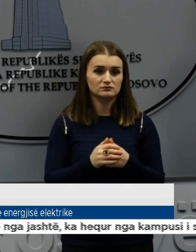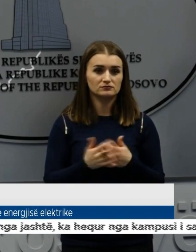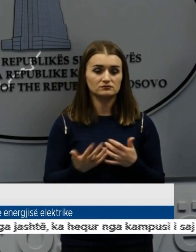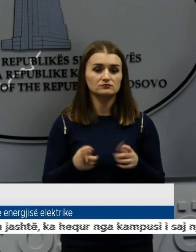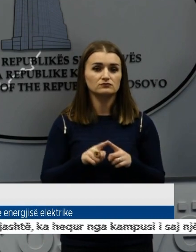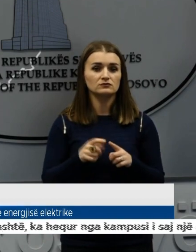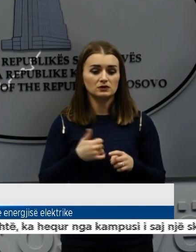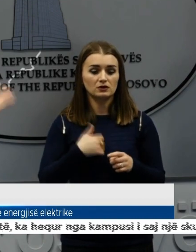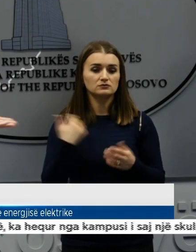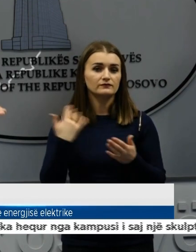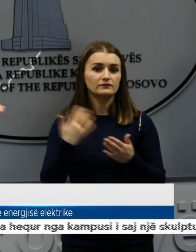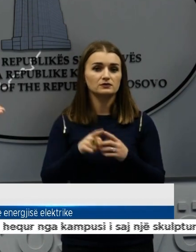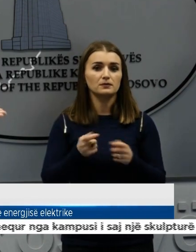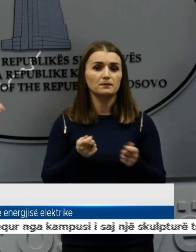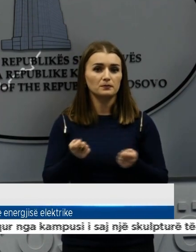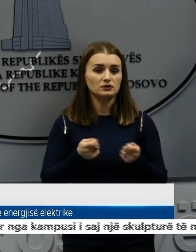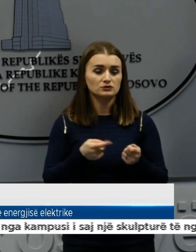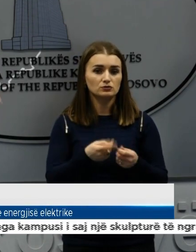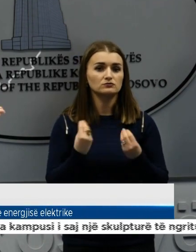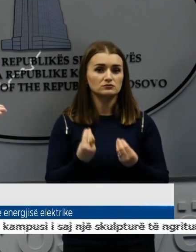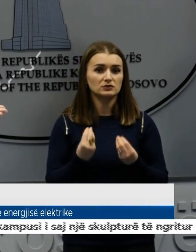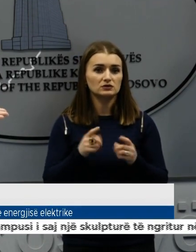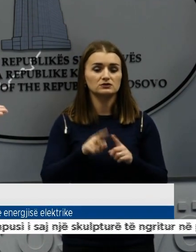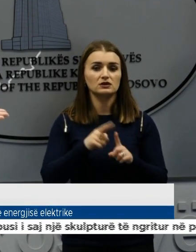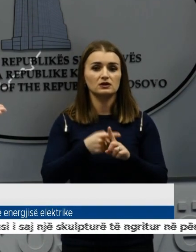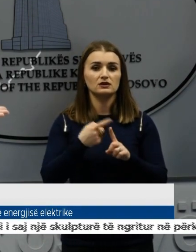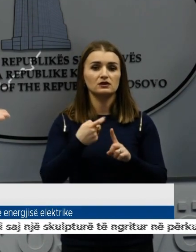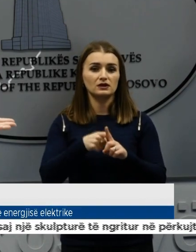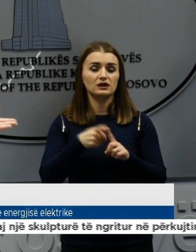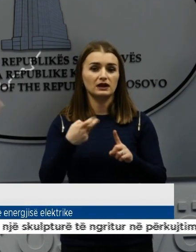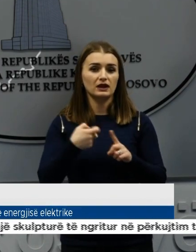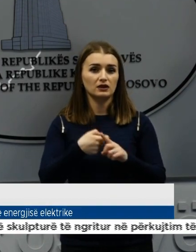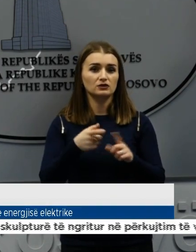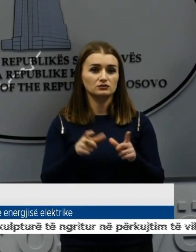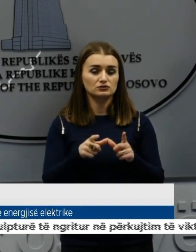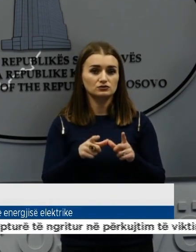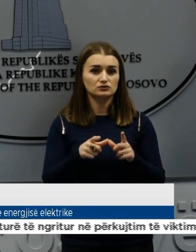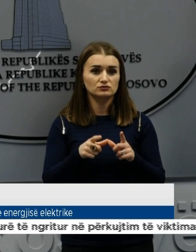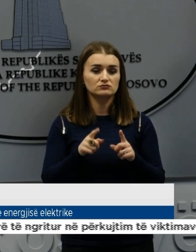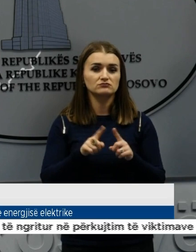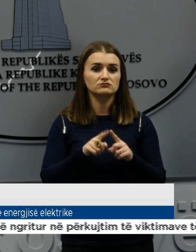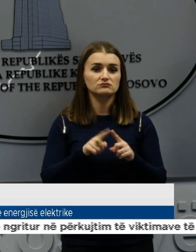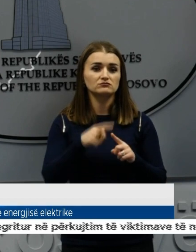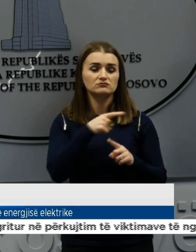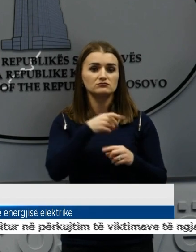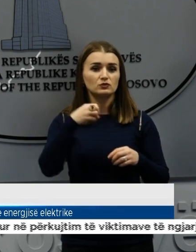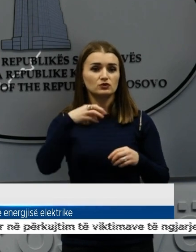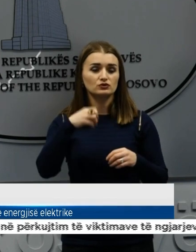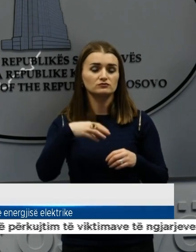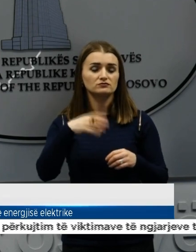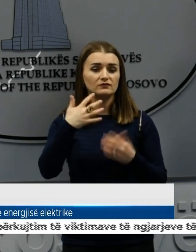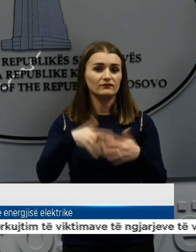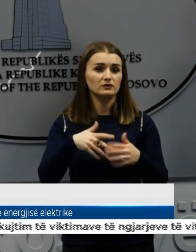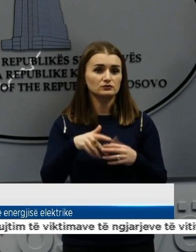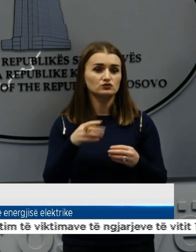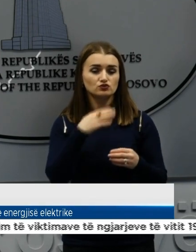situata fal në mas të madhe fal Kekut që ka arritur të mbuloj kërkesën deri para një kohe.